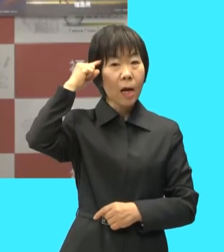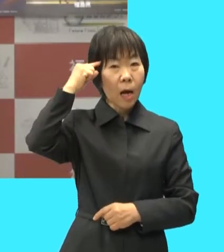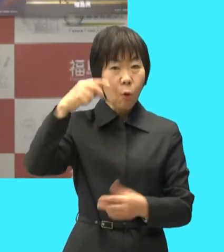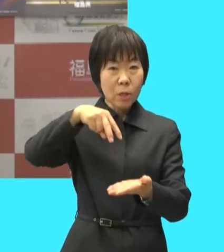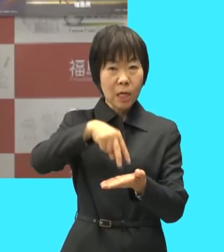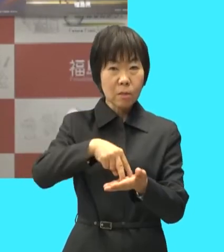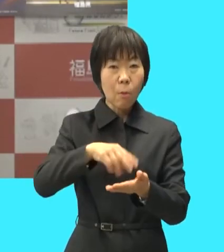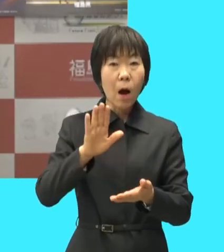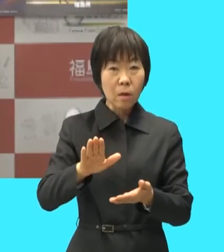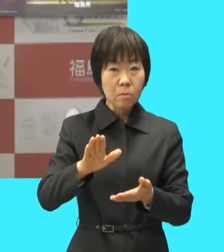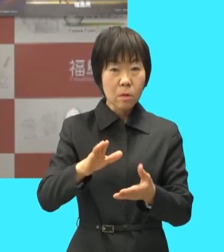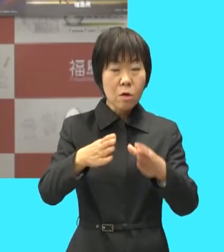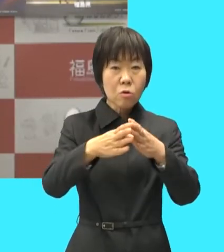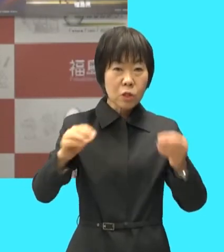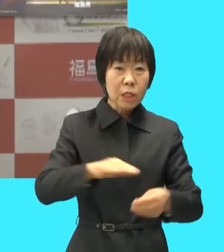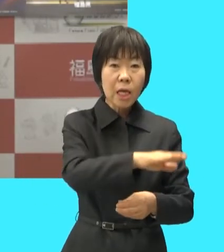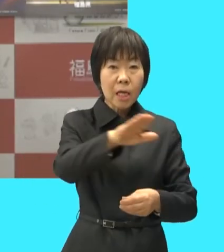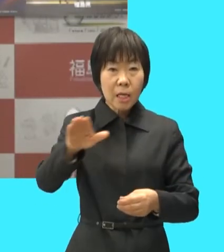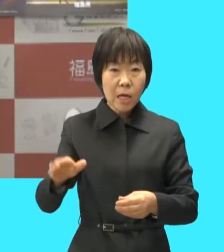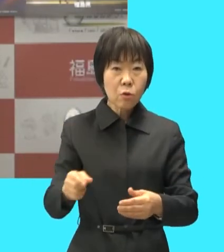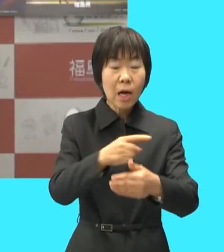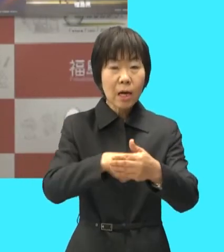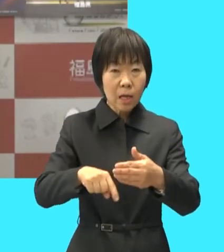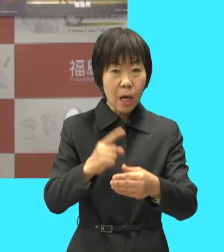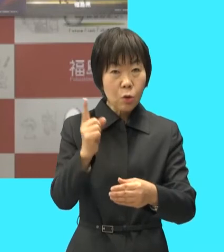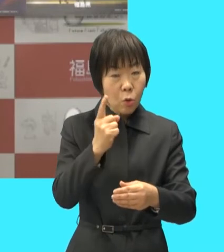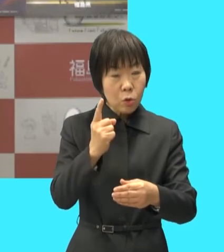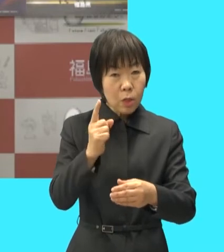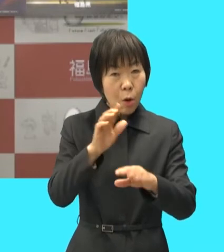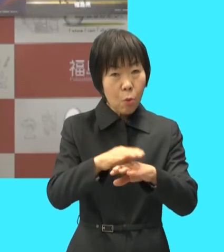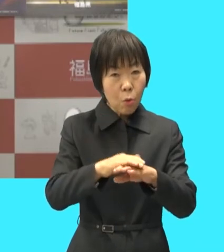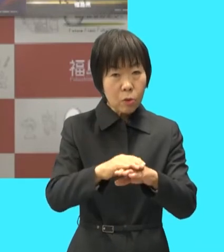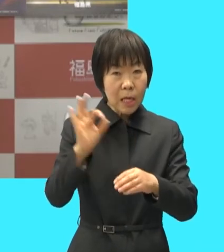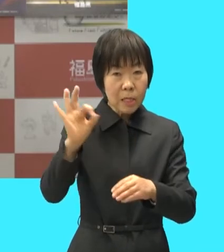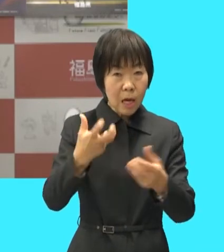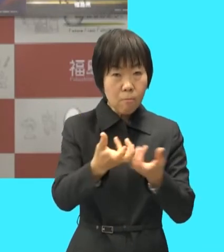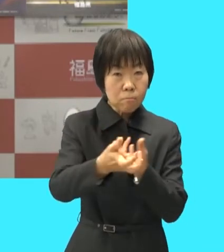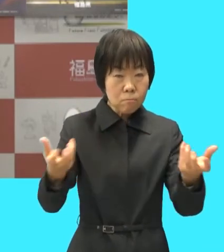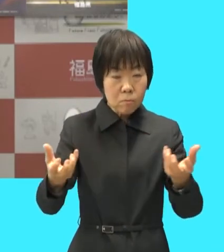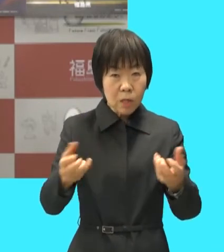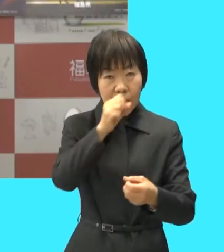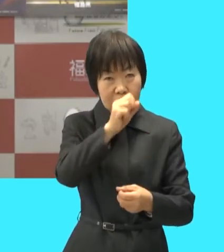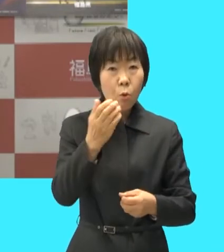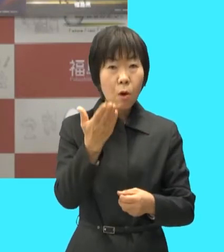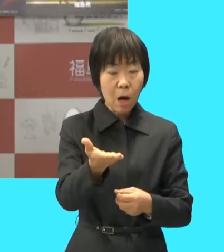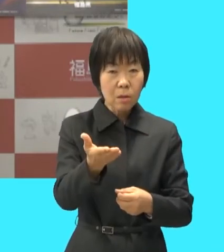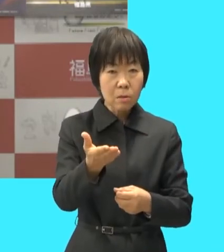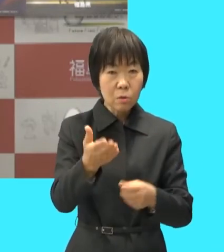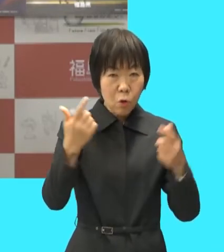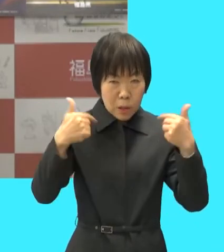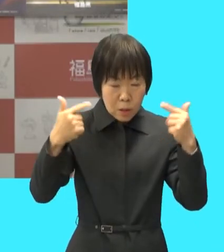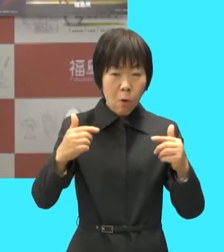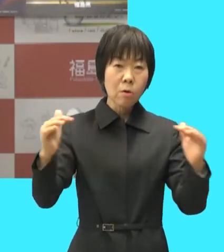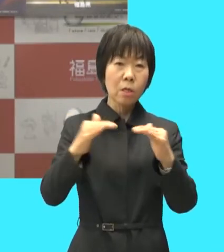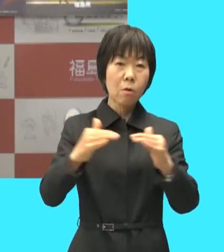し、国全体の中でどういった税源配分というものがより好ましいのかということを常に議論